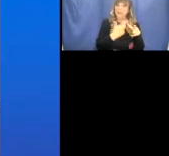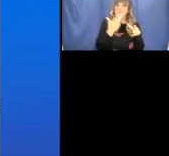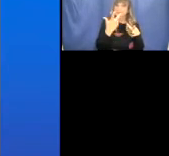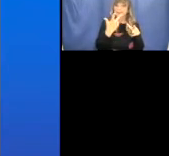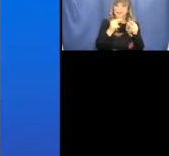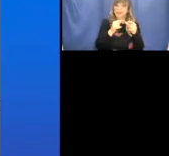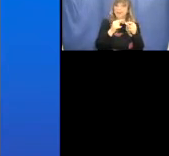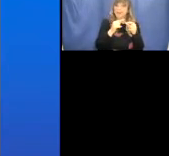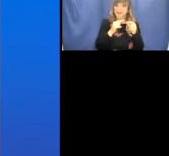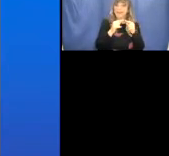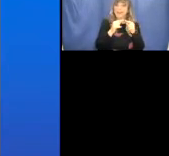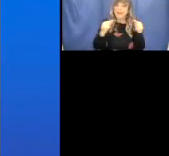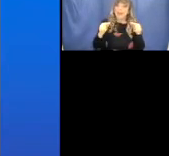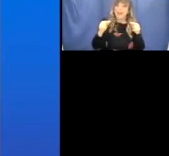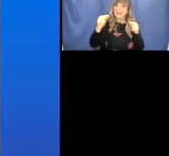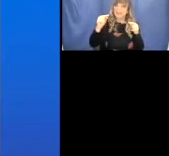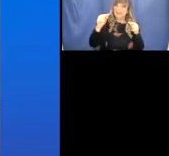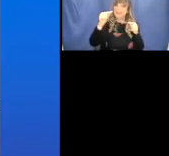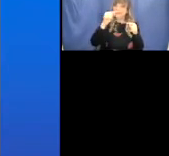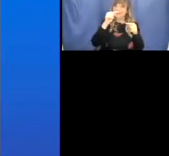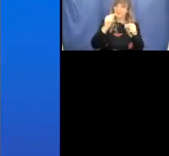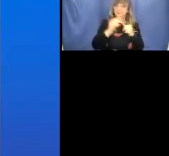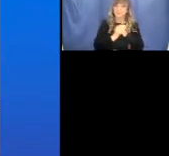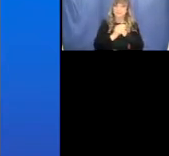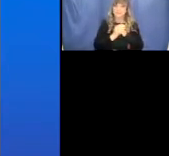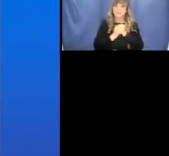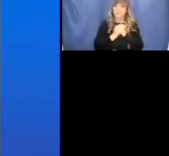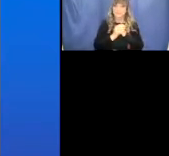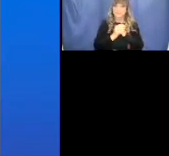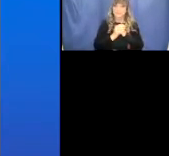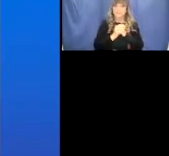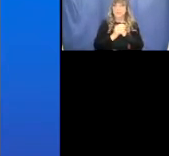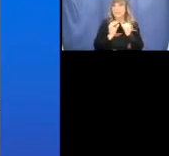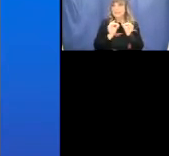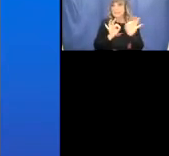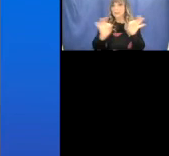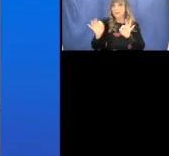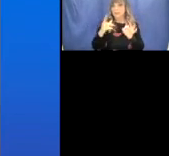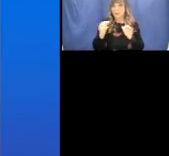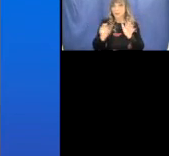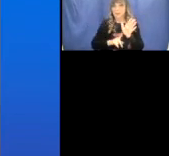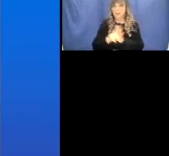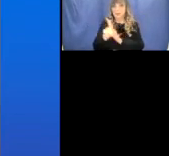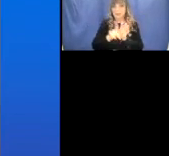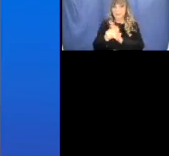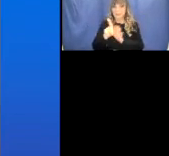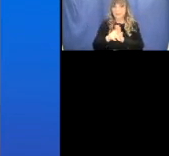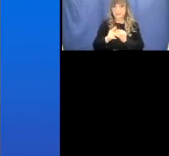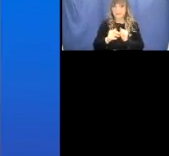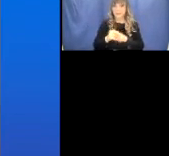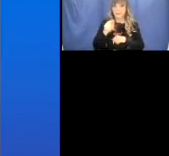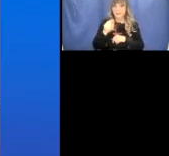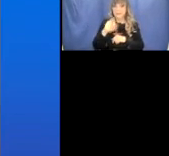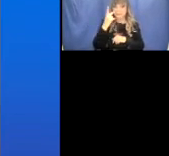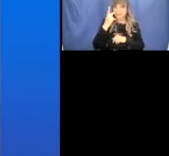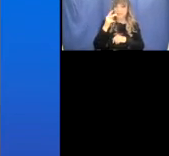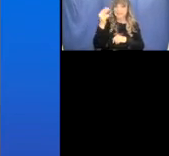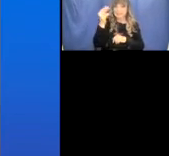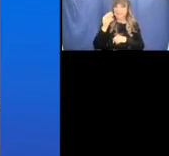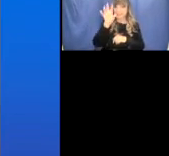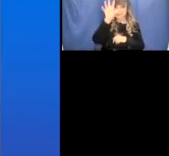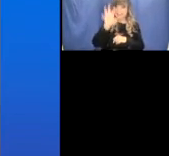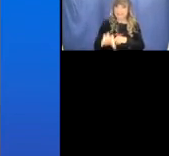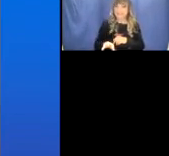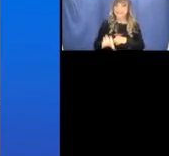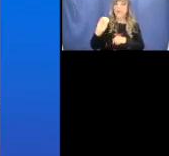della cella isolati in gradi questo che vedete qua ll è la rappresentazione delle